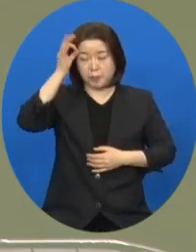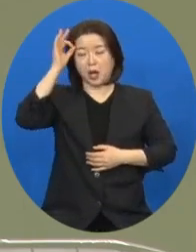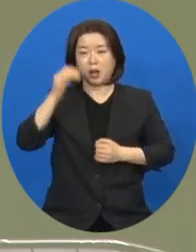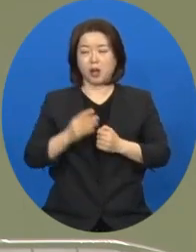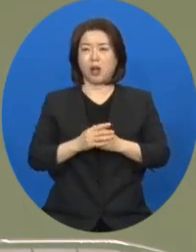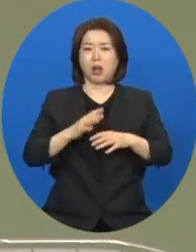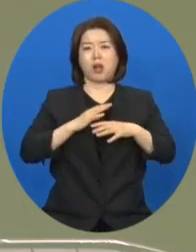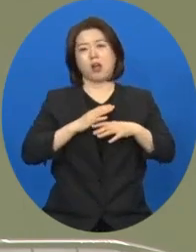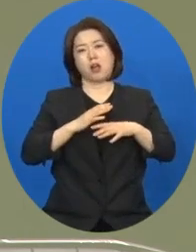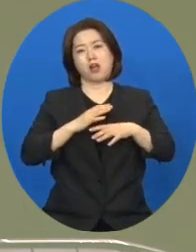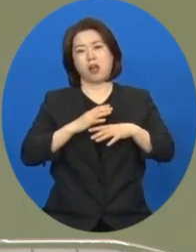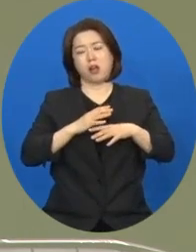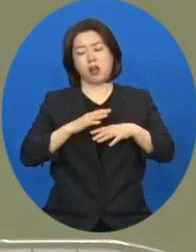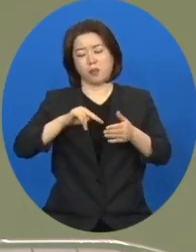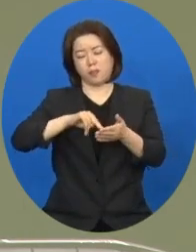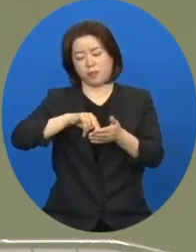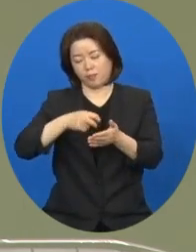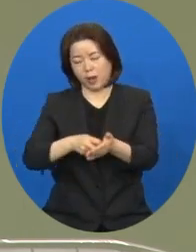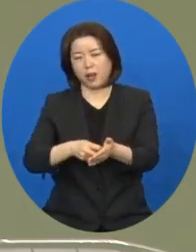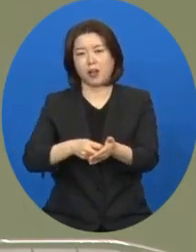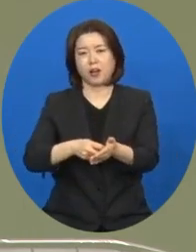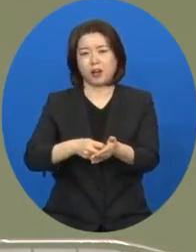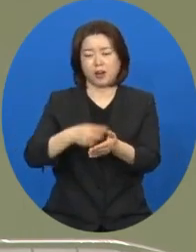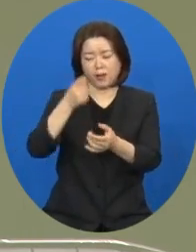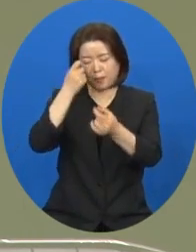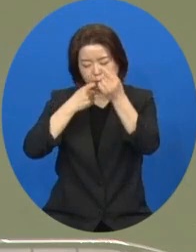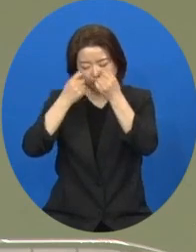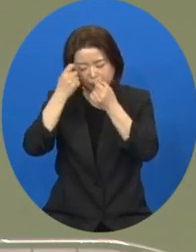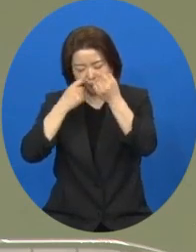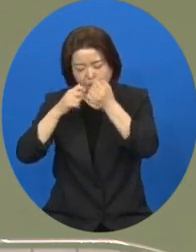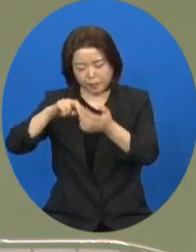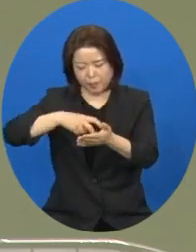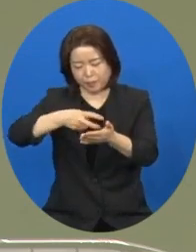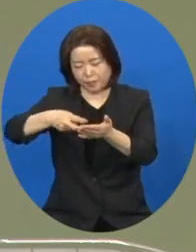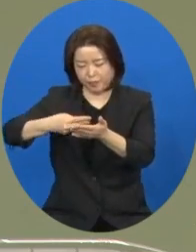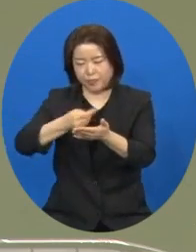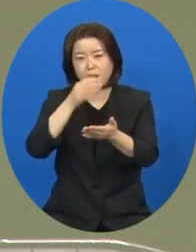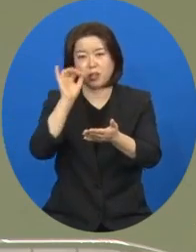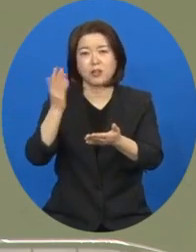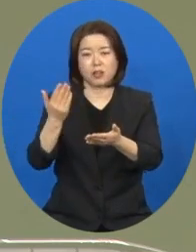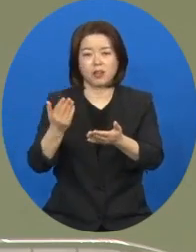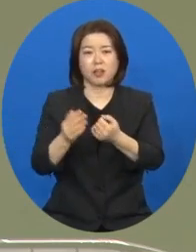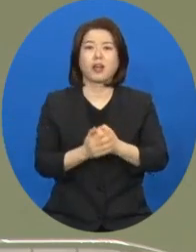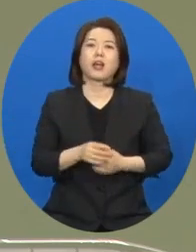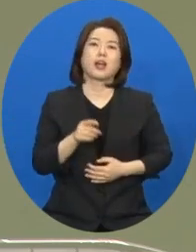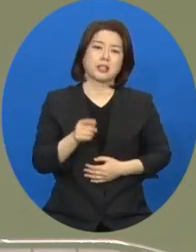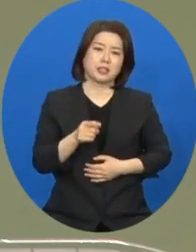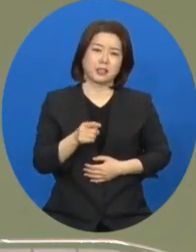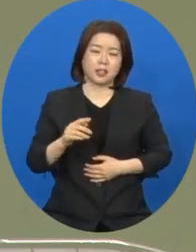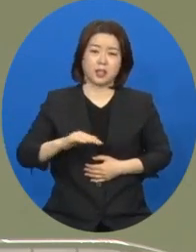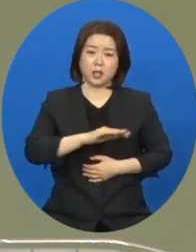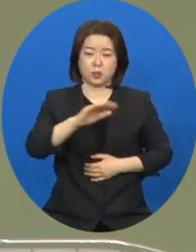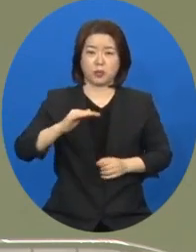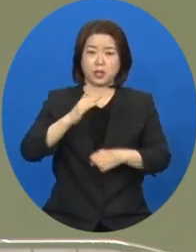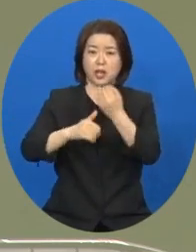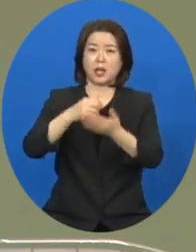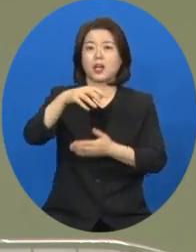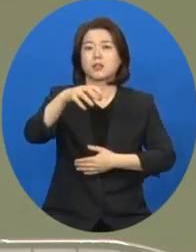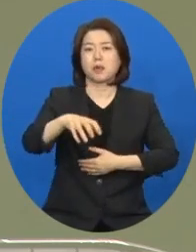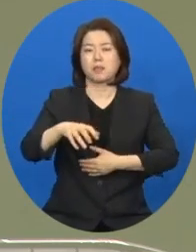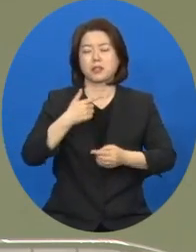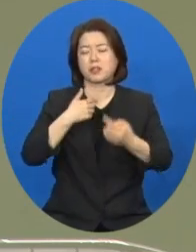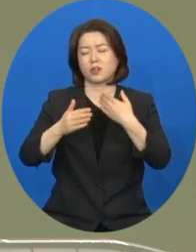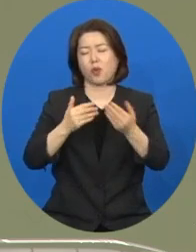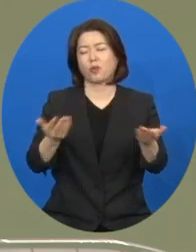두려워서 꼬꾸라졌죠. 이것이 우리가 하나님 앞에서